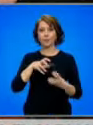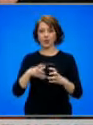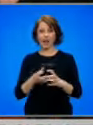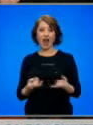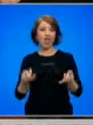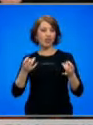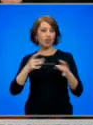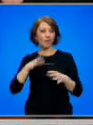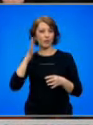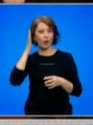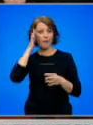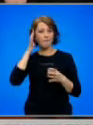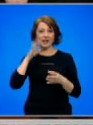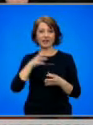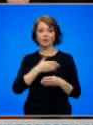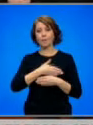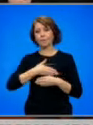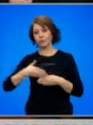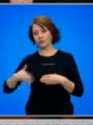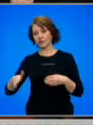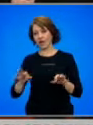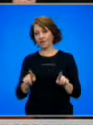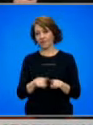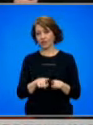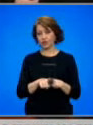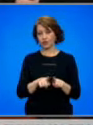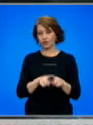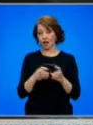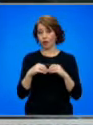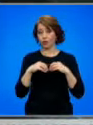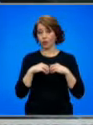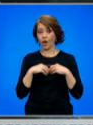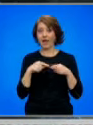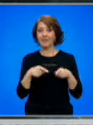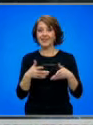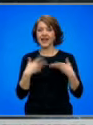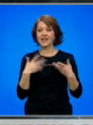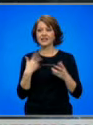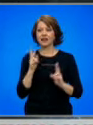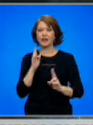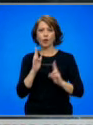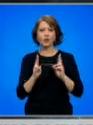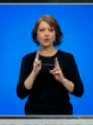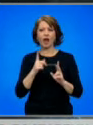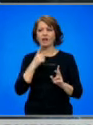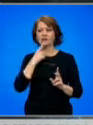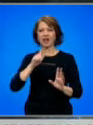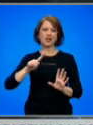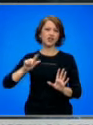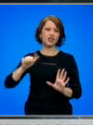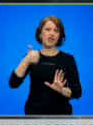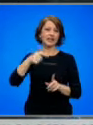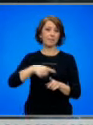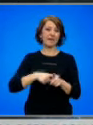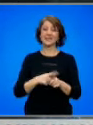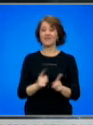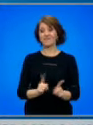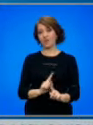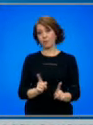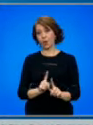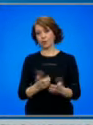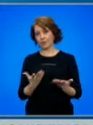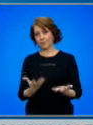съжаление, продължава същия дух. Те искат, ако може, това да се реши в рамките на 6 месеца. И няма да може да се